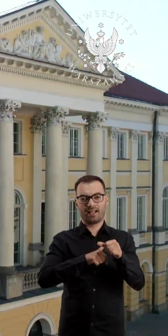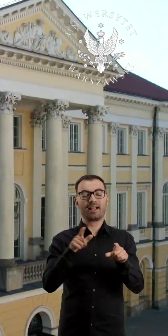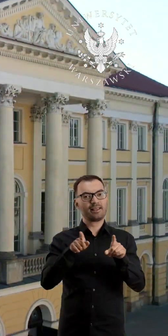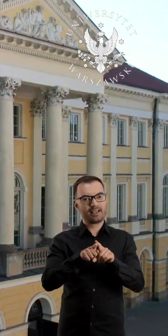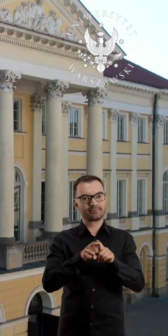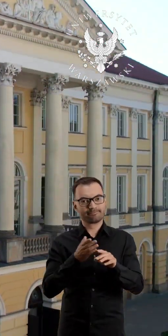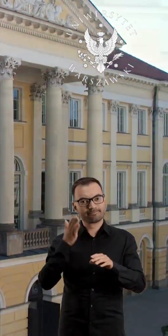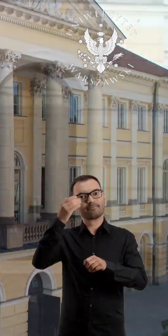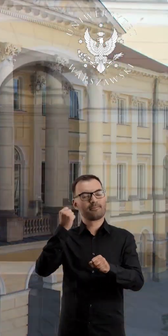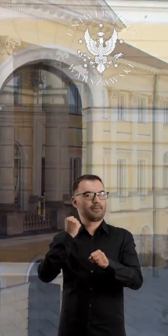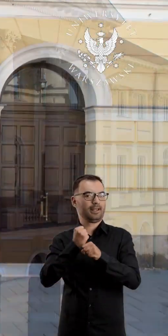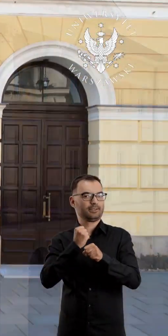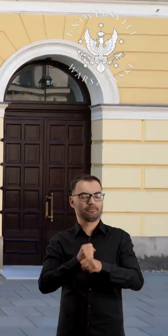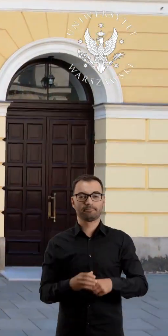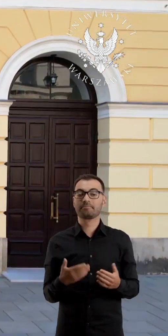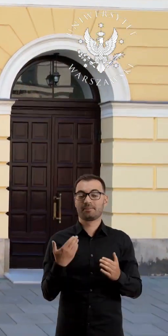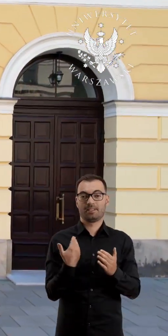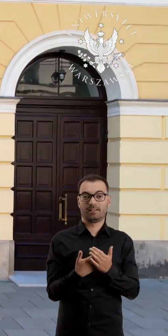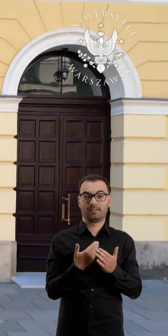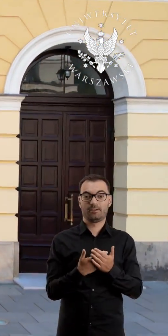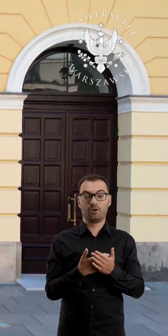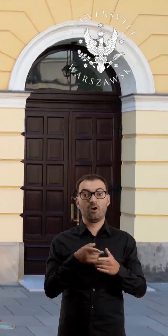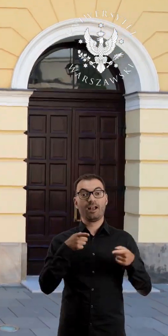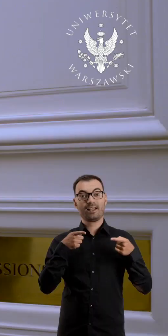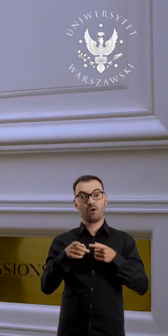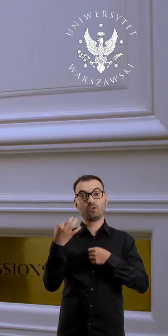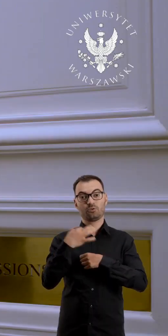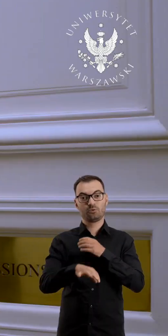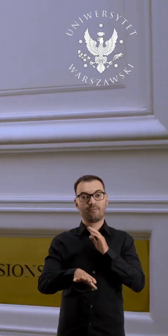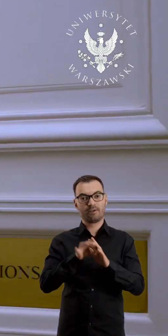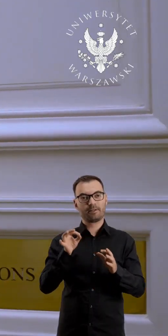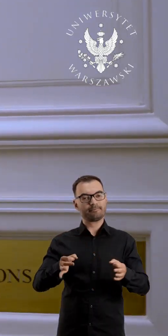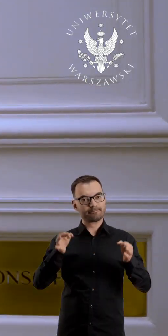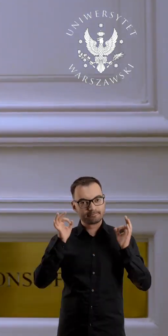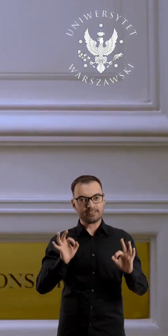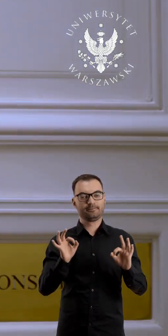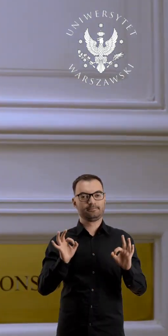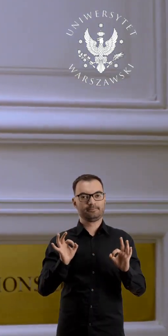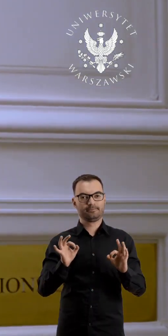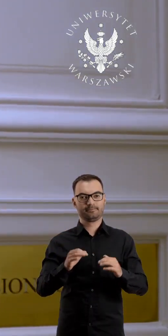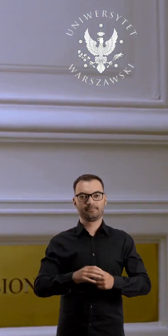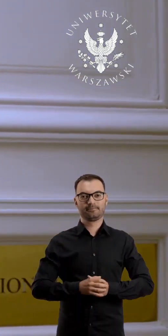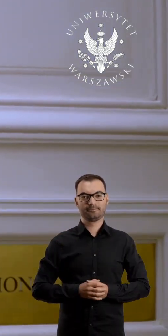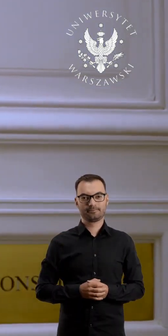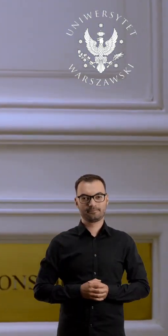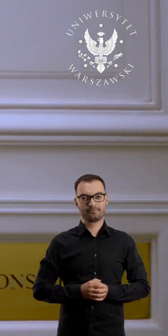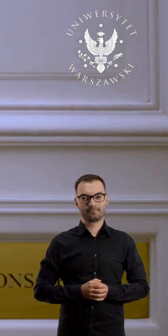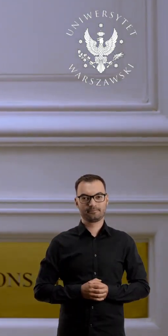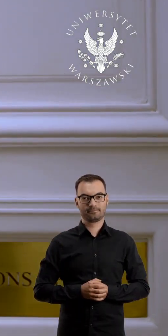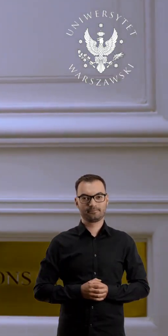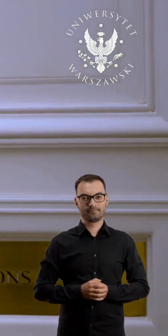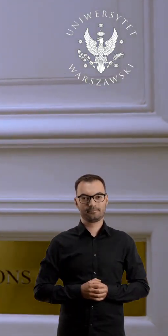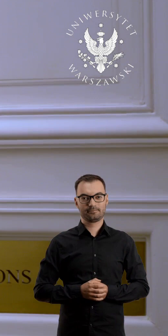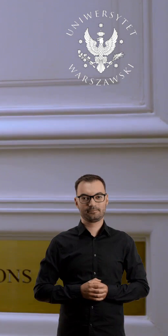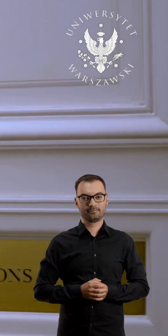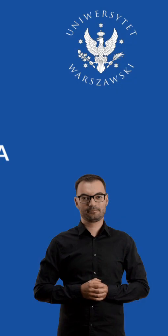dalszej kariery zawodowej. Dlatego istotne jest, aby wybór kierunku studiów był oparty na solidnych podstawach.